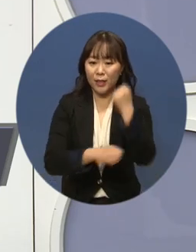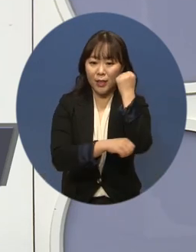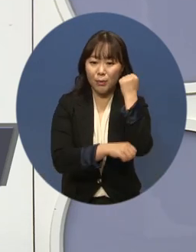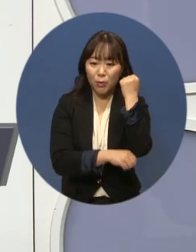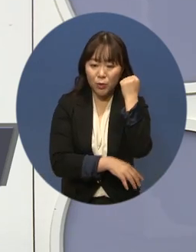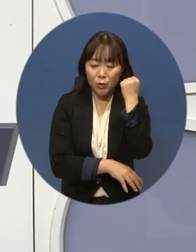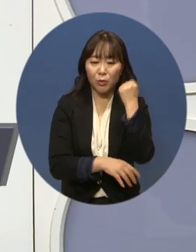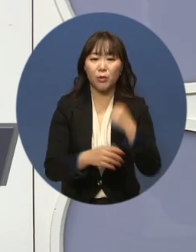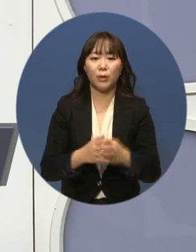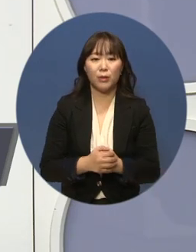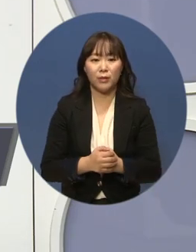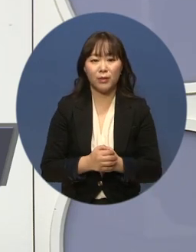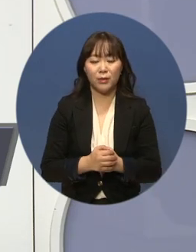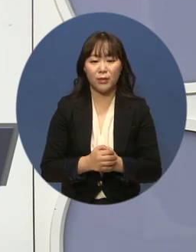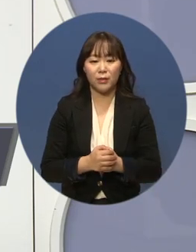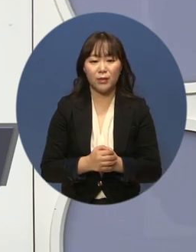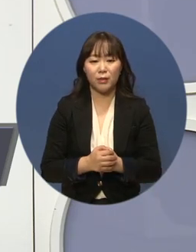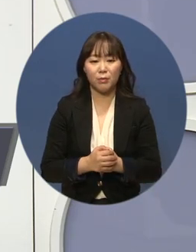이제